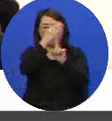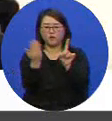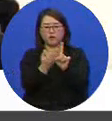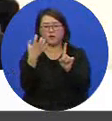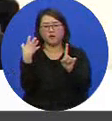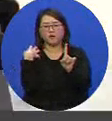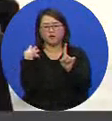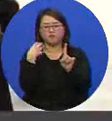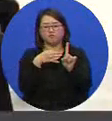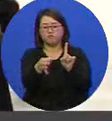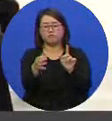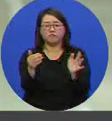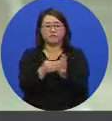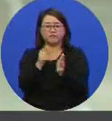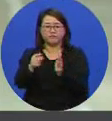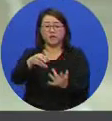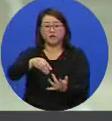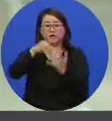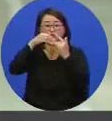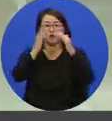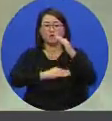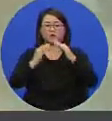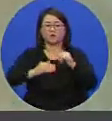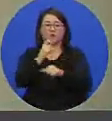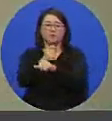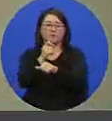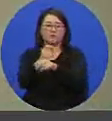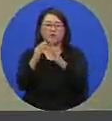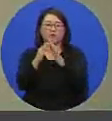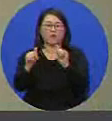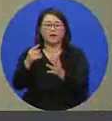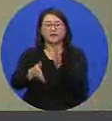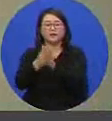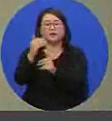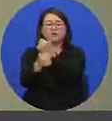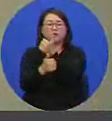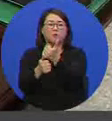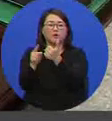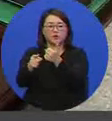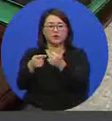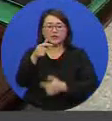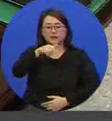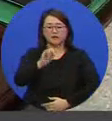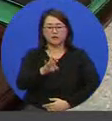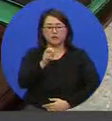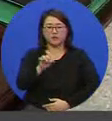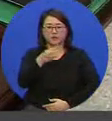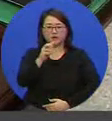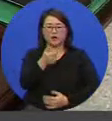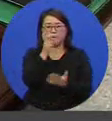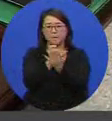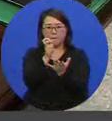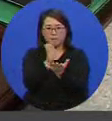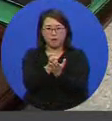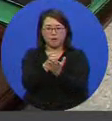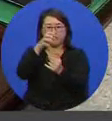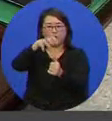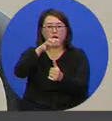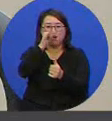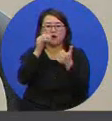점입니다. 선출직 공직자인 시 의원은 김영란법 적용 대상자로 직무와 관련해 군품 등을